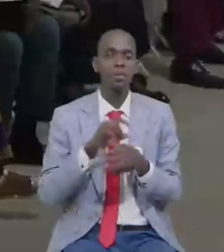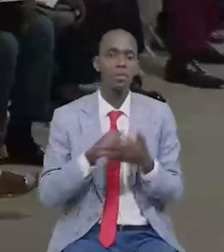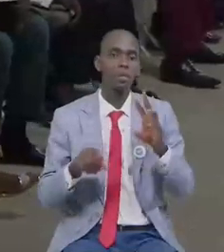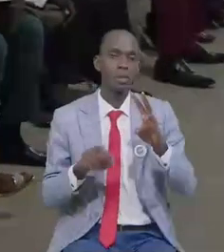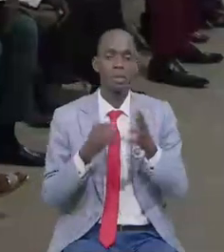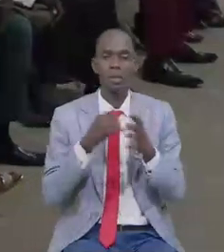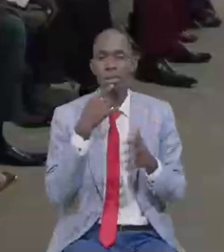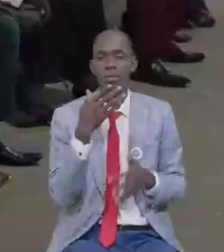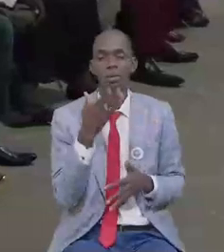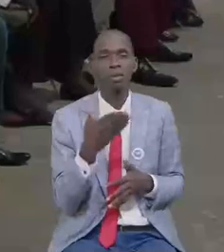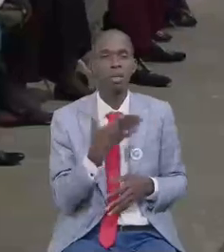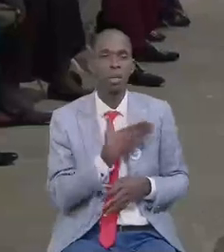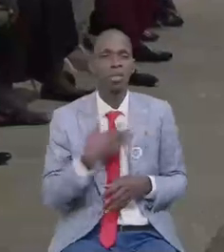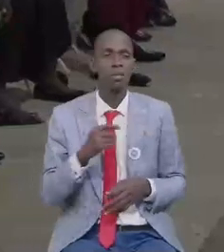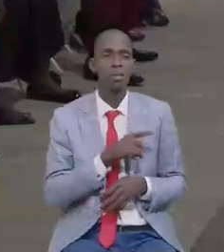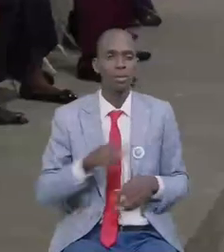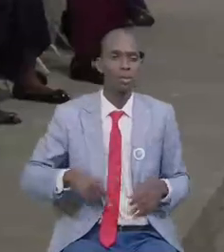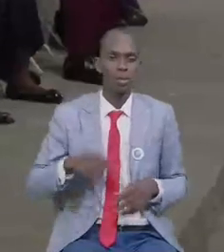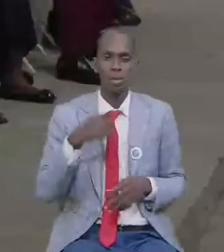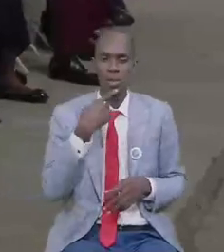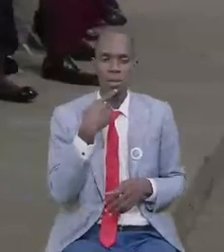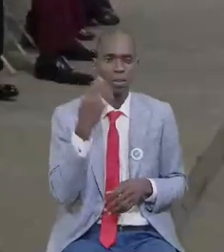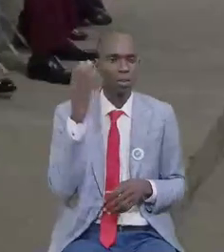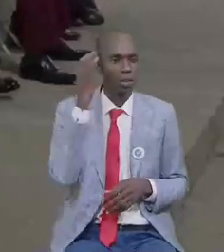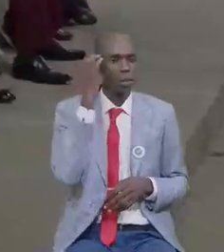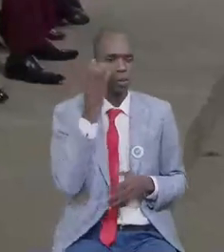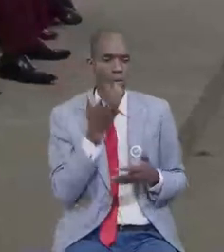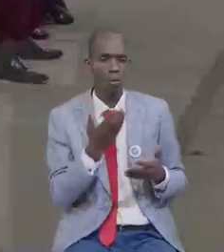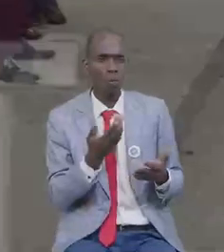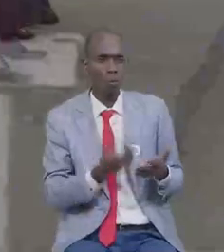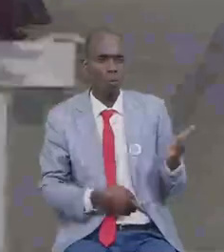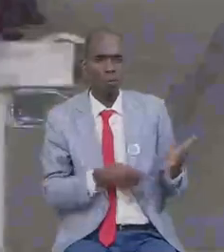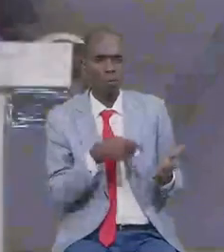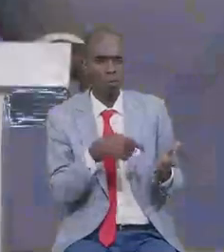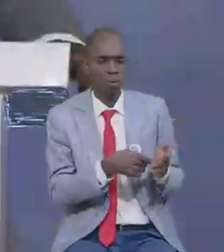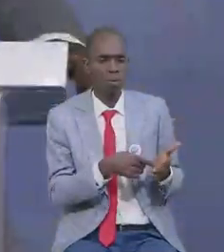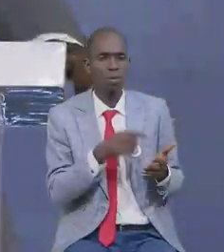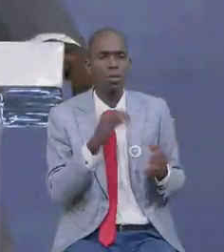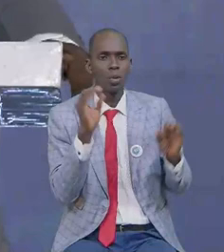Le Seigneur ajouta, entendez ce que dit le juge inique.